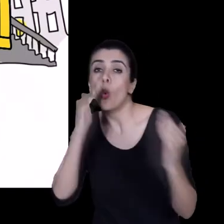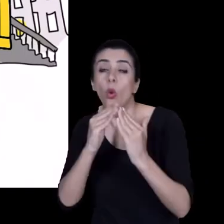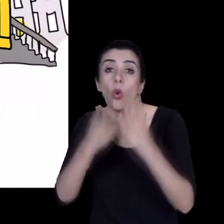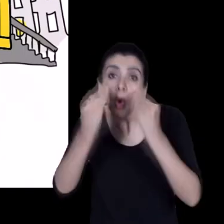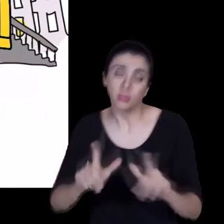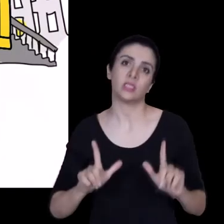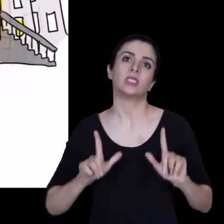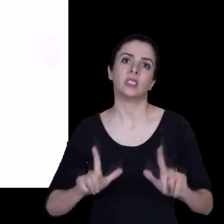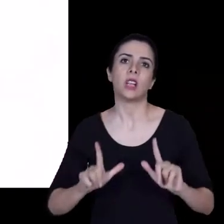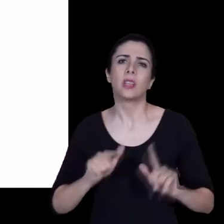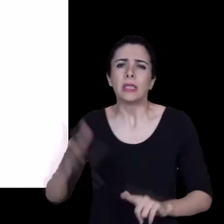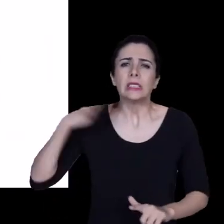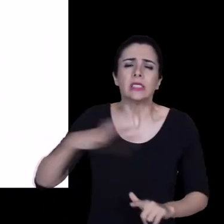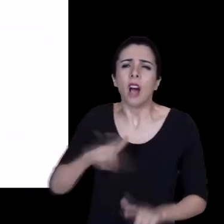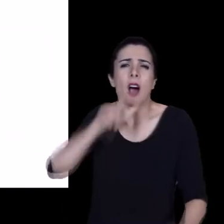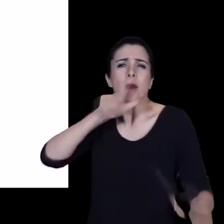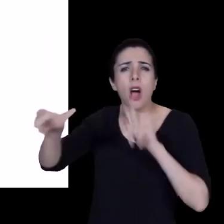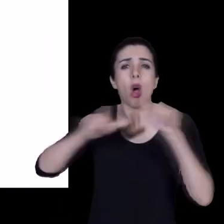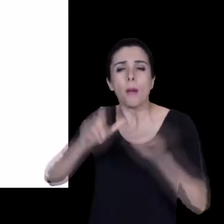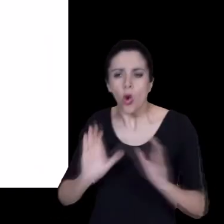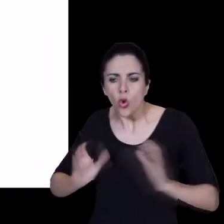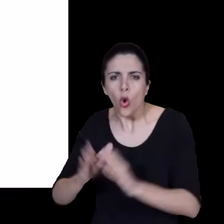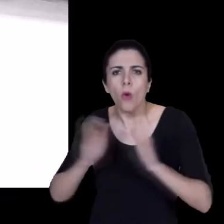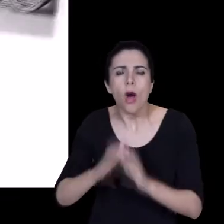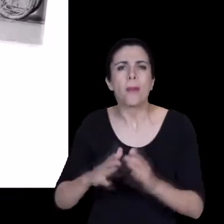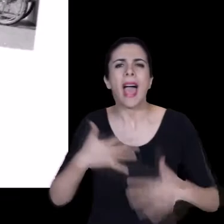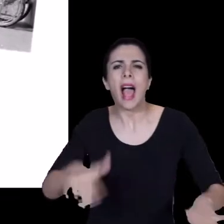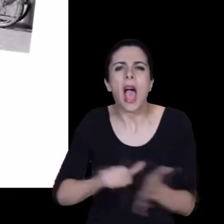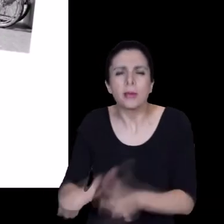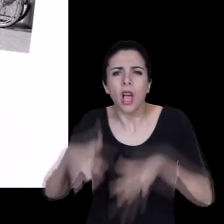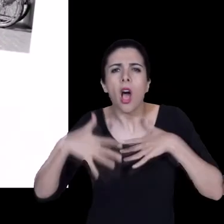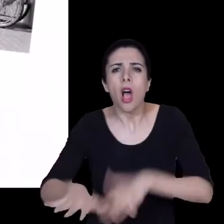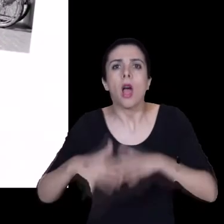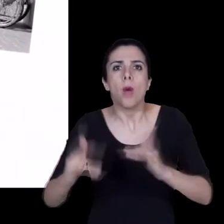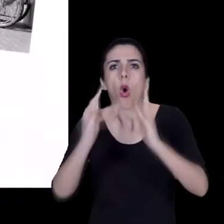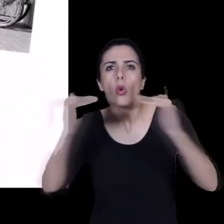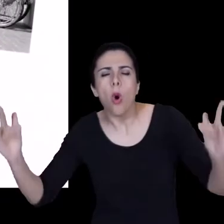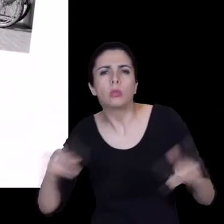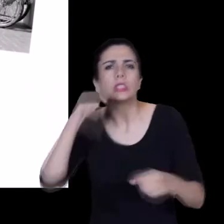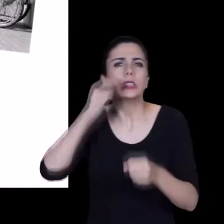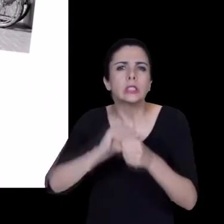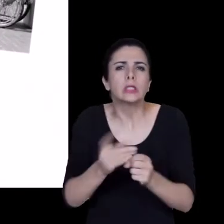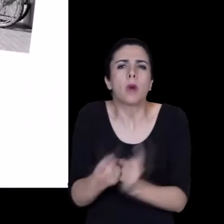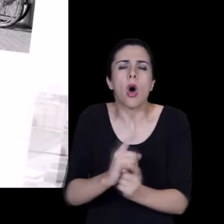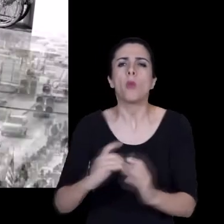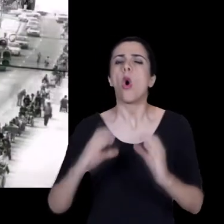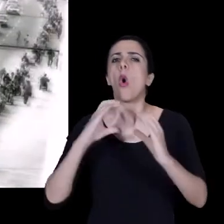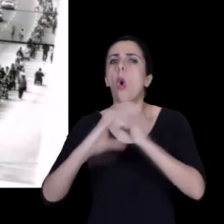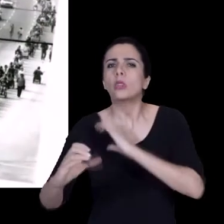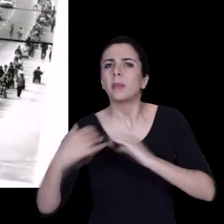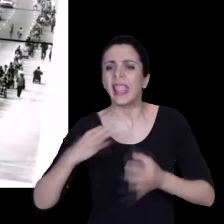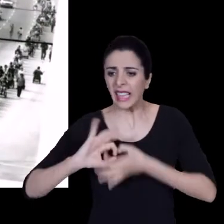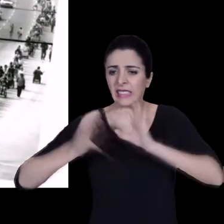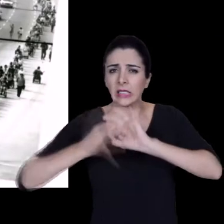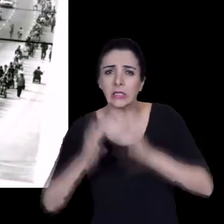mümkündür. Bu taleplerini duyurmak amacıyla örgütlenen sakatlar, yolları ve geçitleri kapatmak, kendilerini otobüslere zincirlemek gibi